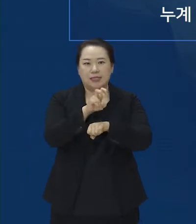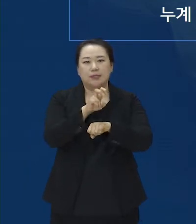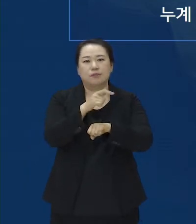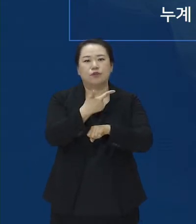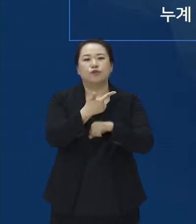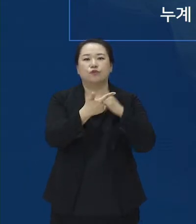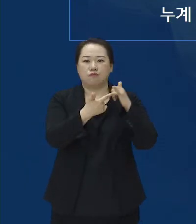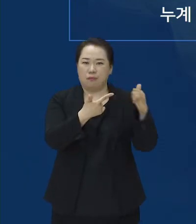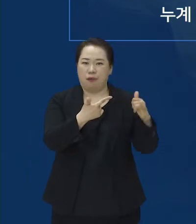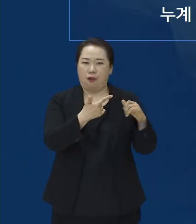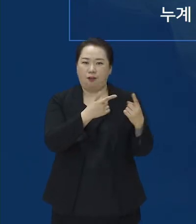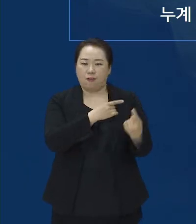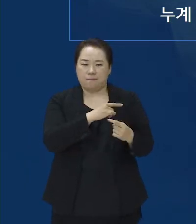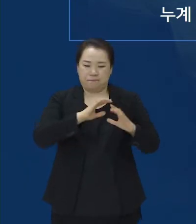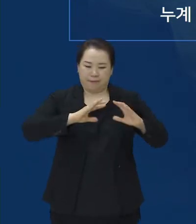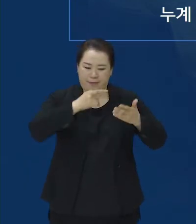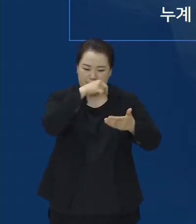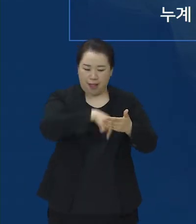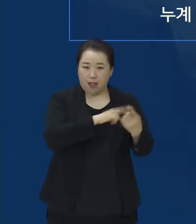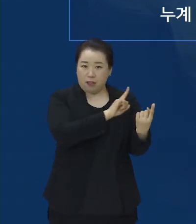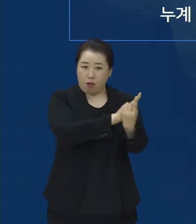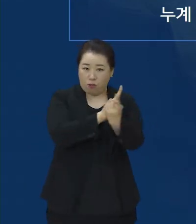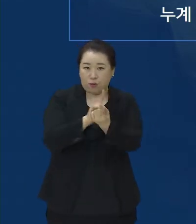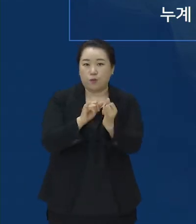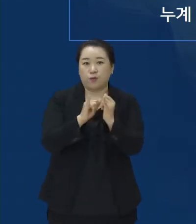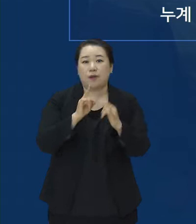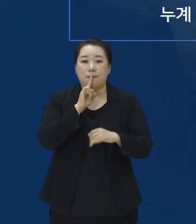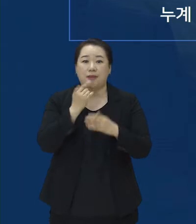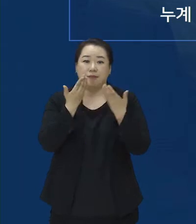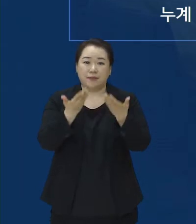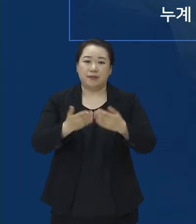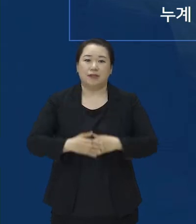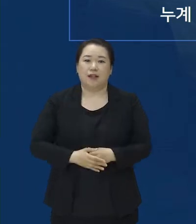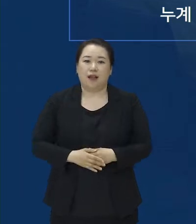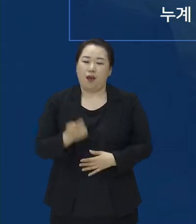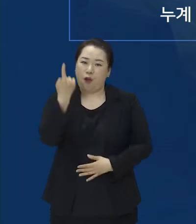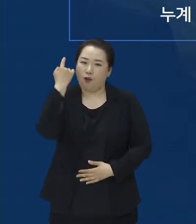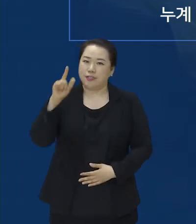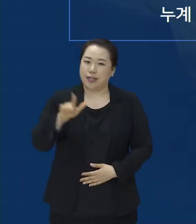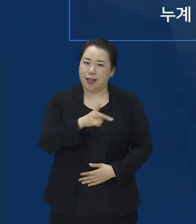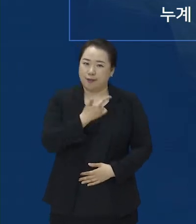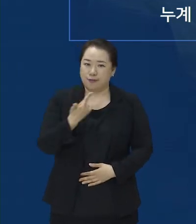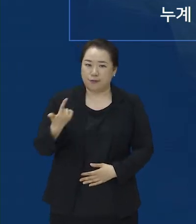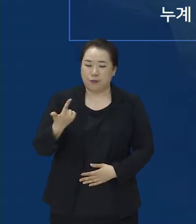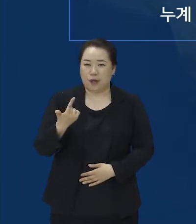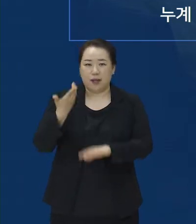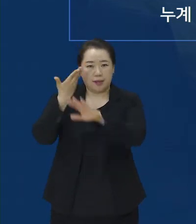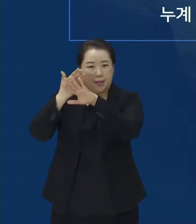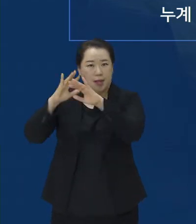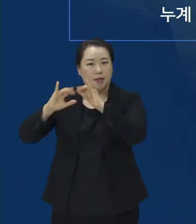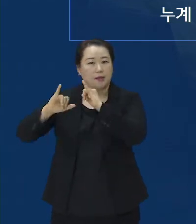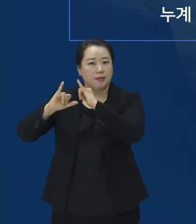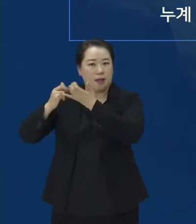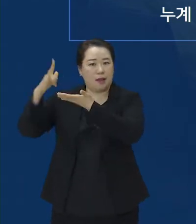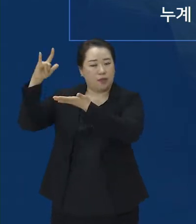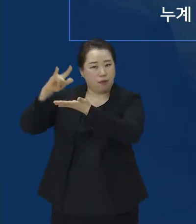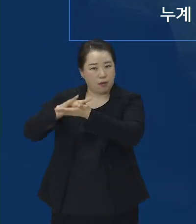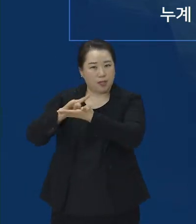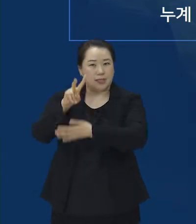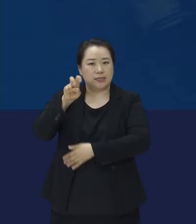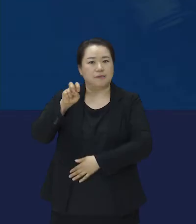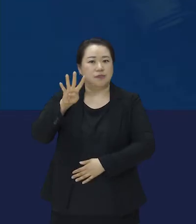26명은 국내 접촉자가 되겠습니다. 어제 하루 동안 해외 입국자